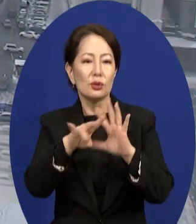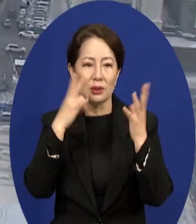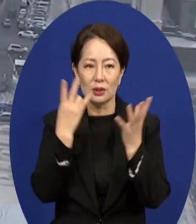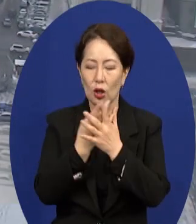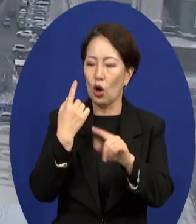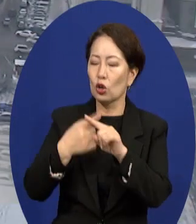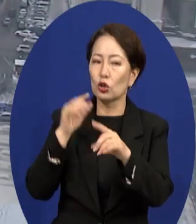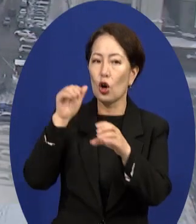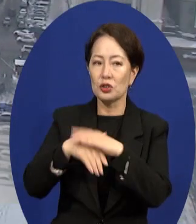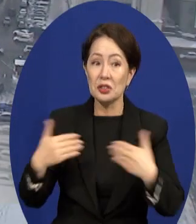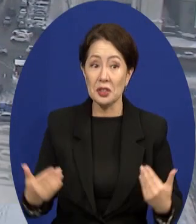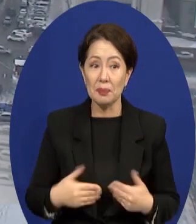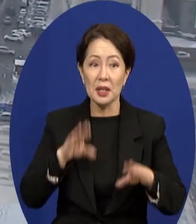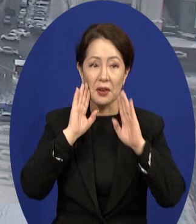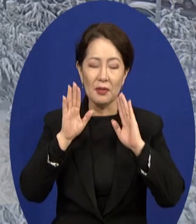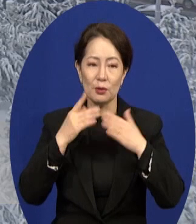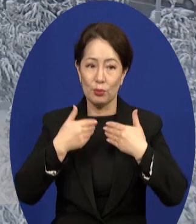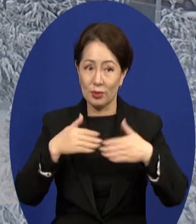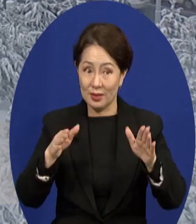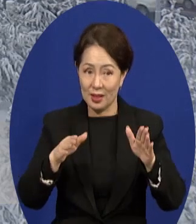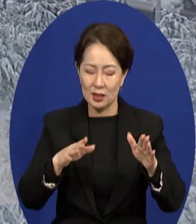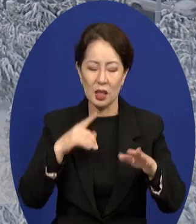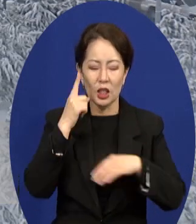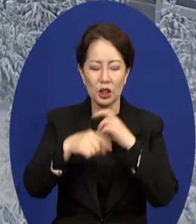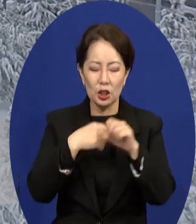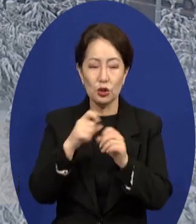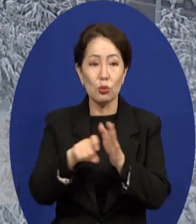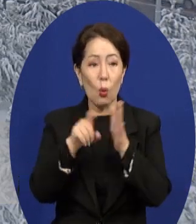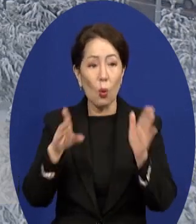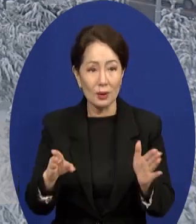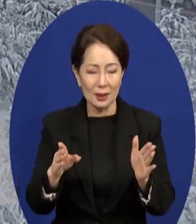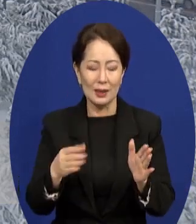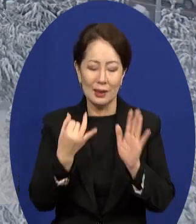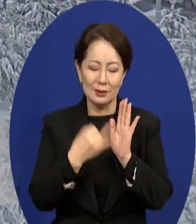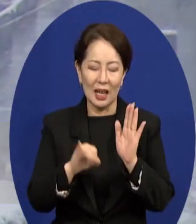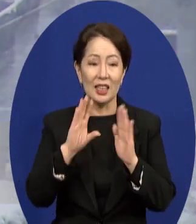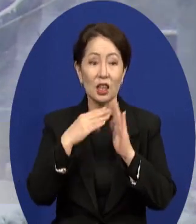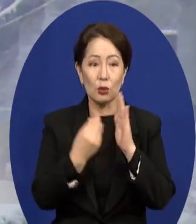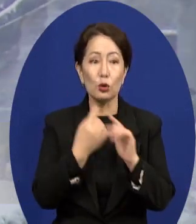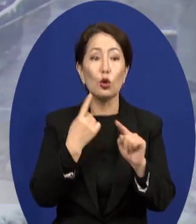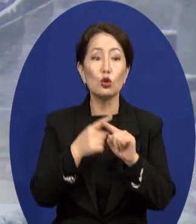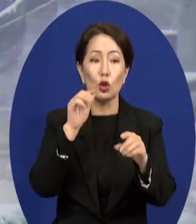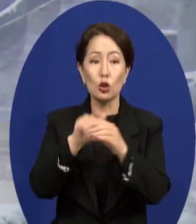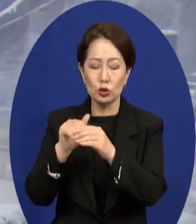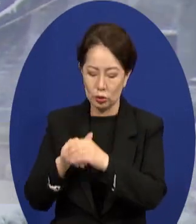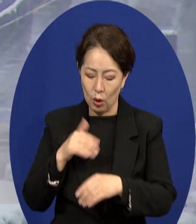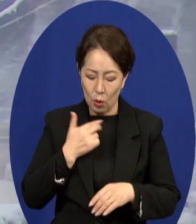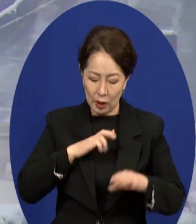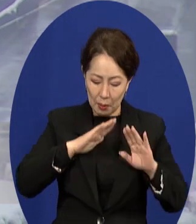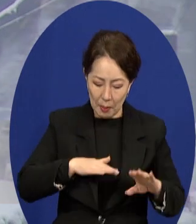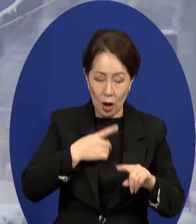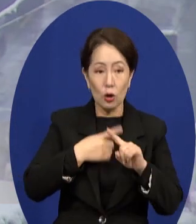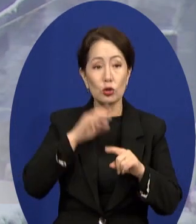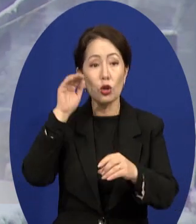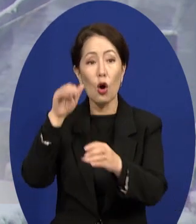хөдөө амьдрын Facebook group хаяг нээжээ. Сүүлийн нэг жилд 70 гаруй айл хөдөөг зорьсон байна. Хотоос хөдөө шилжиж суурших